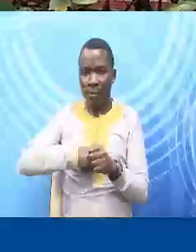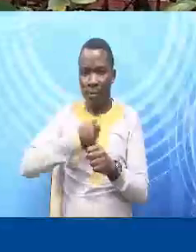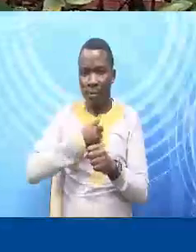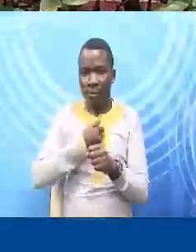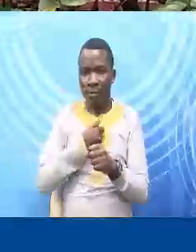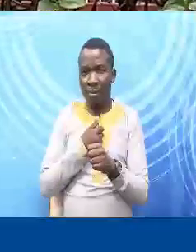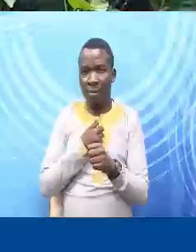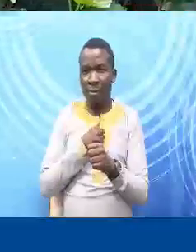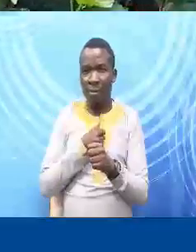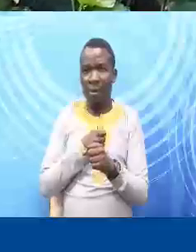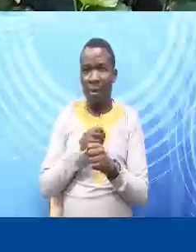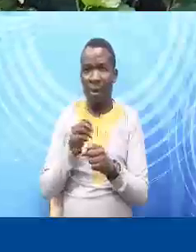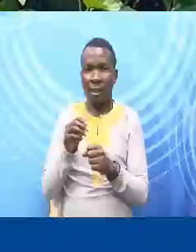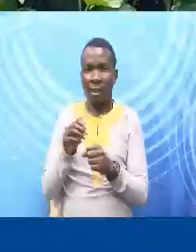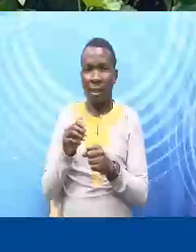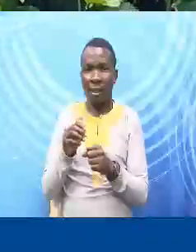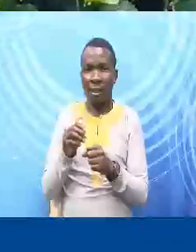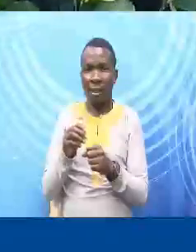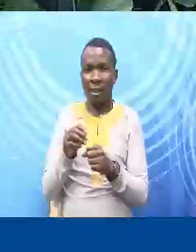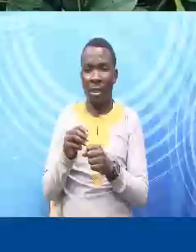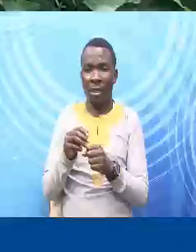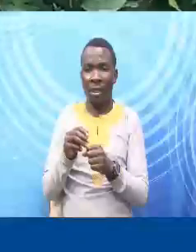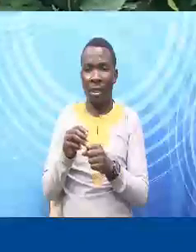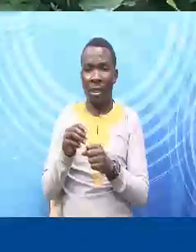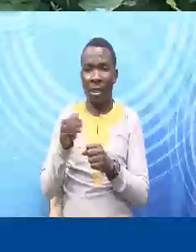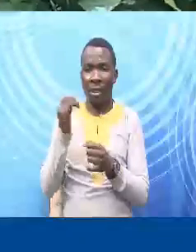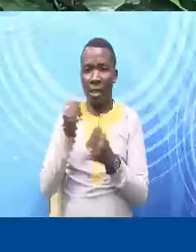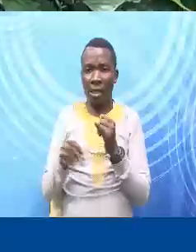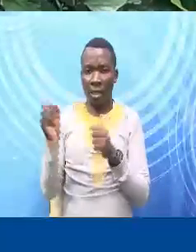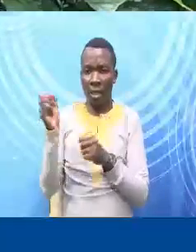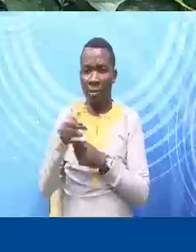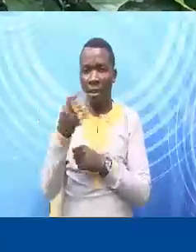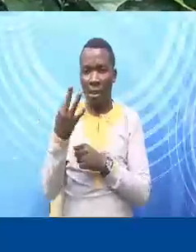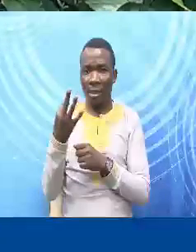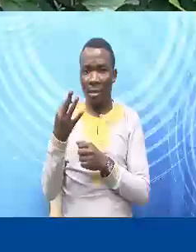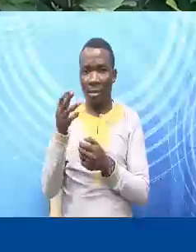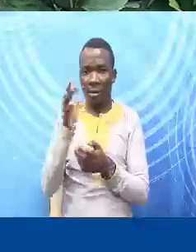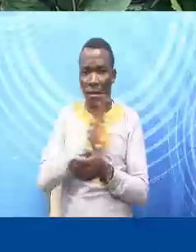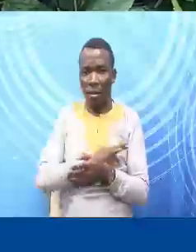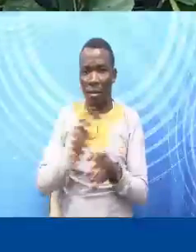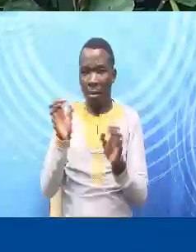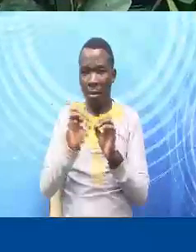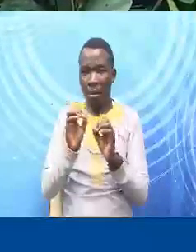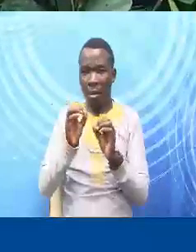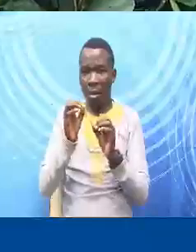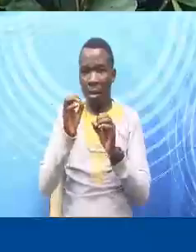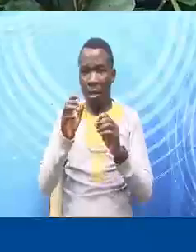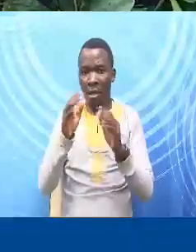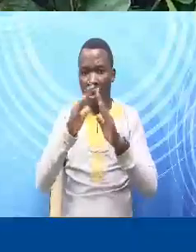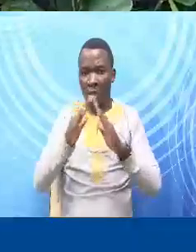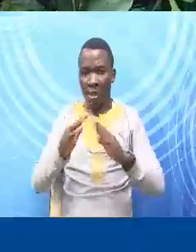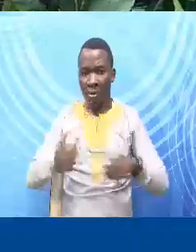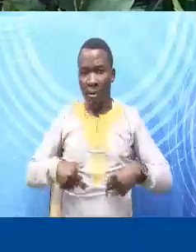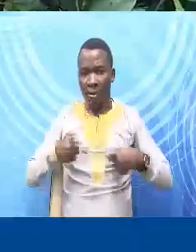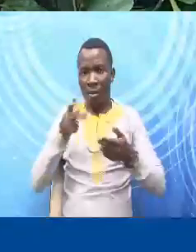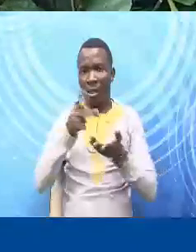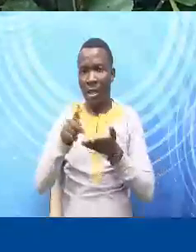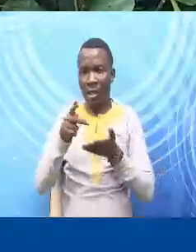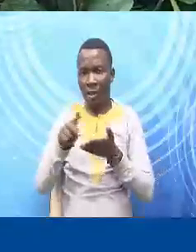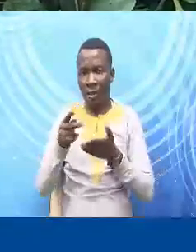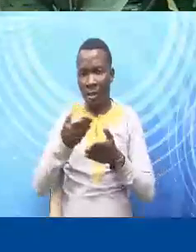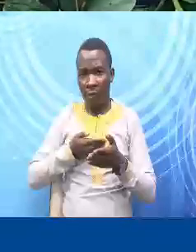kunanga ngo twabarega. Maze amezi atatu batanyishyura, kandi inzu mbamo ndakodesha, mfite umugore n'abana, kandi